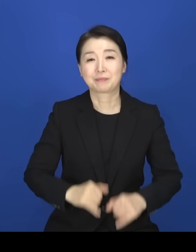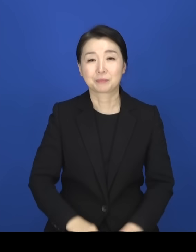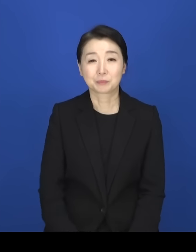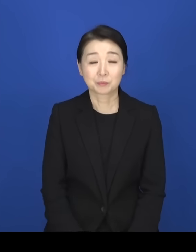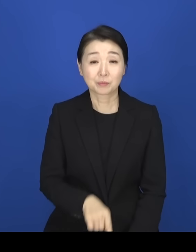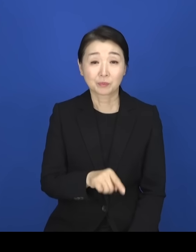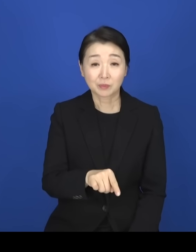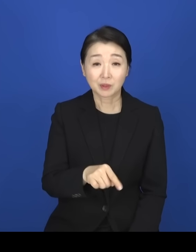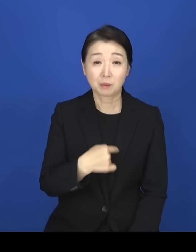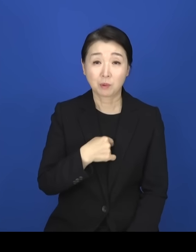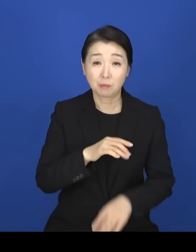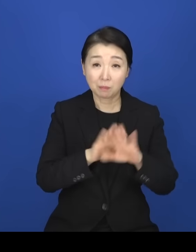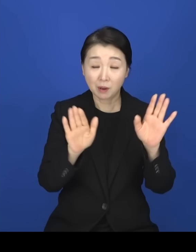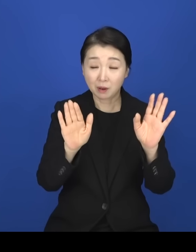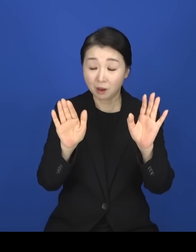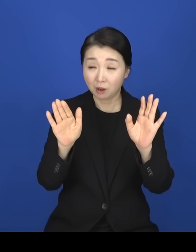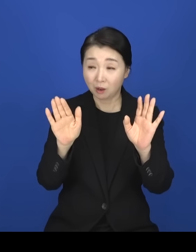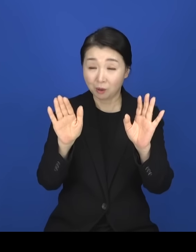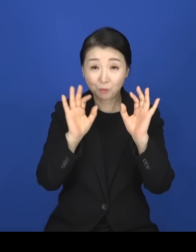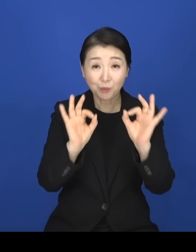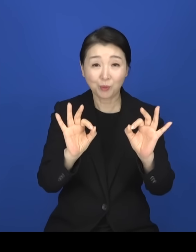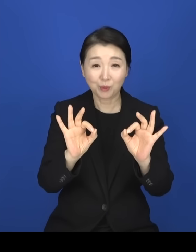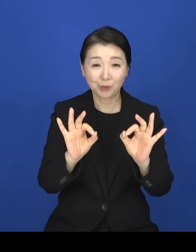근데 내가 너무 밝아 보이니까